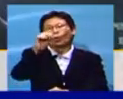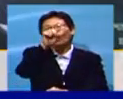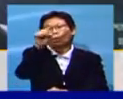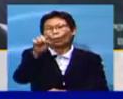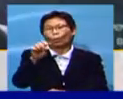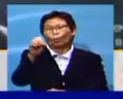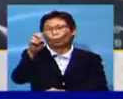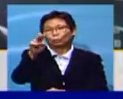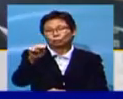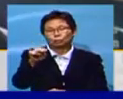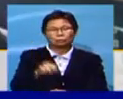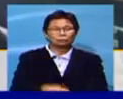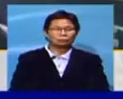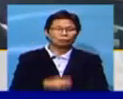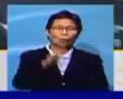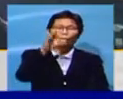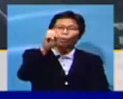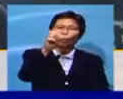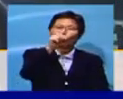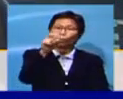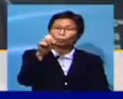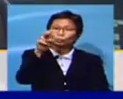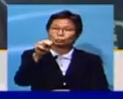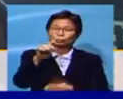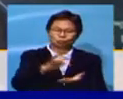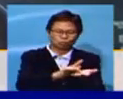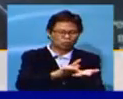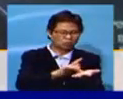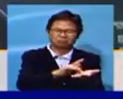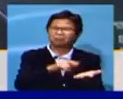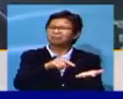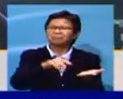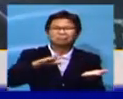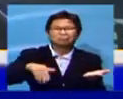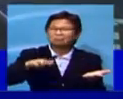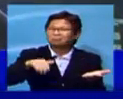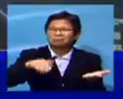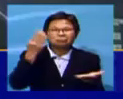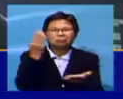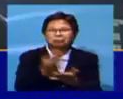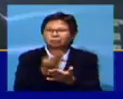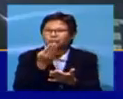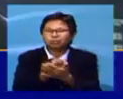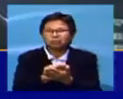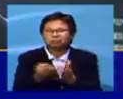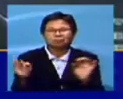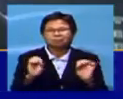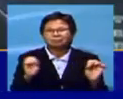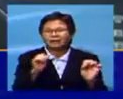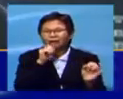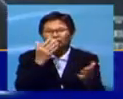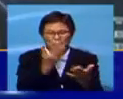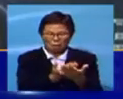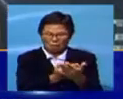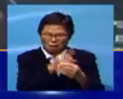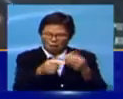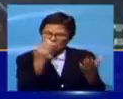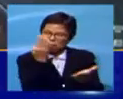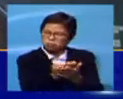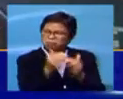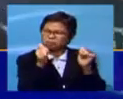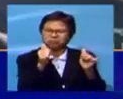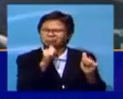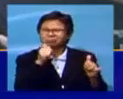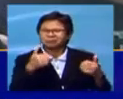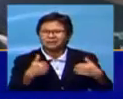kematian Ozon treatment Ni belum Lagi apa ni belum lagi ada ada per rekod tentang kebaikan kesihatan